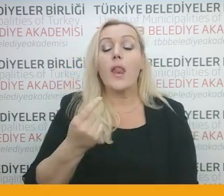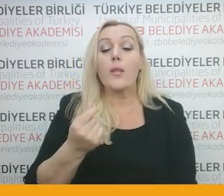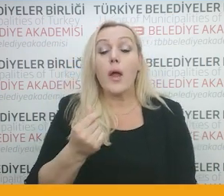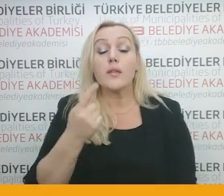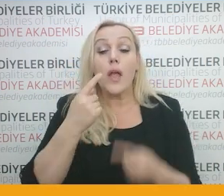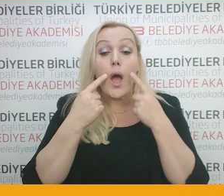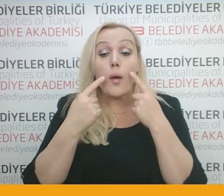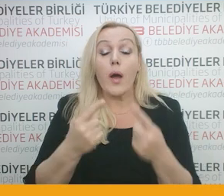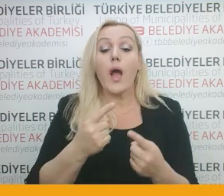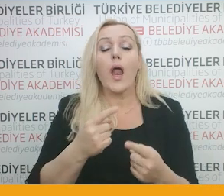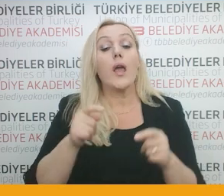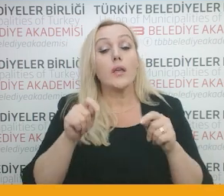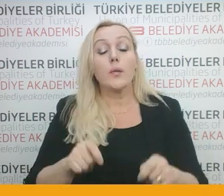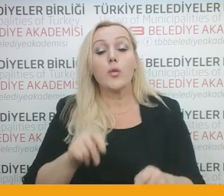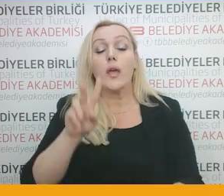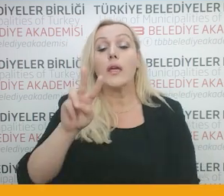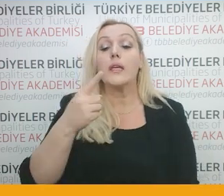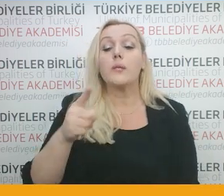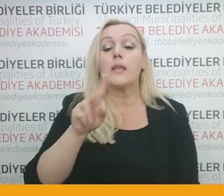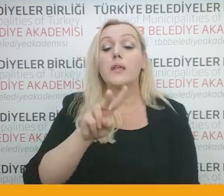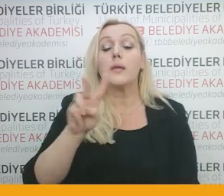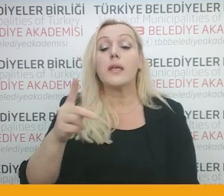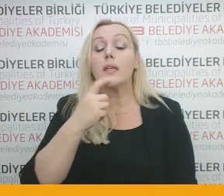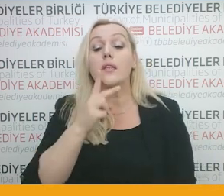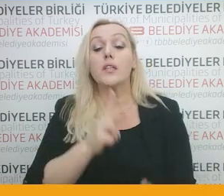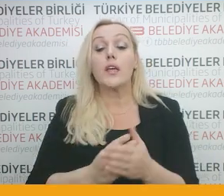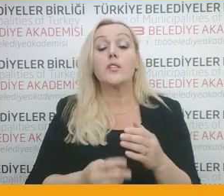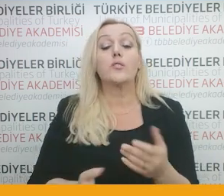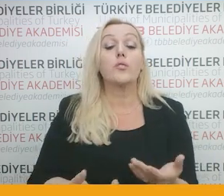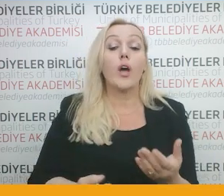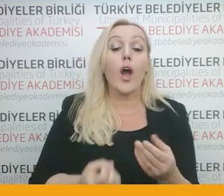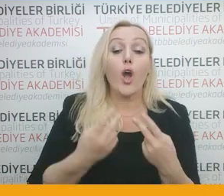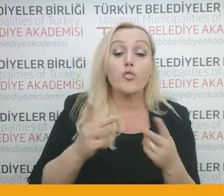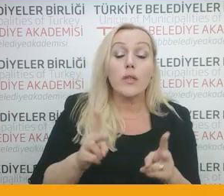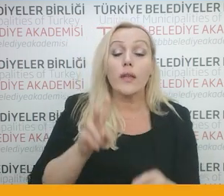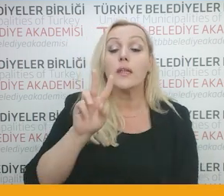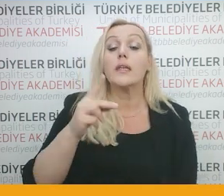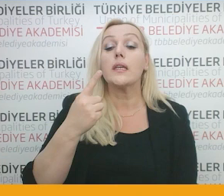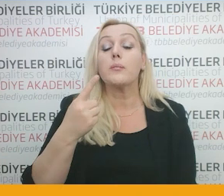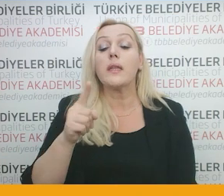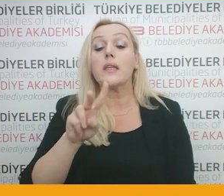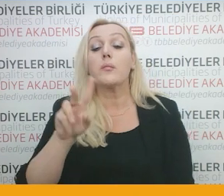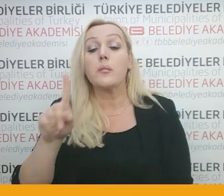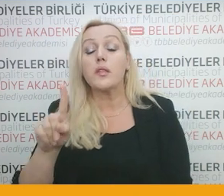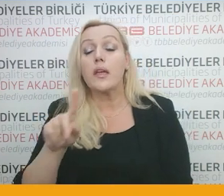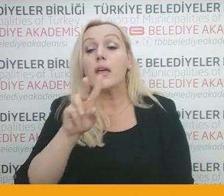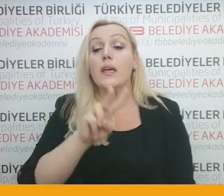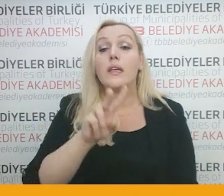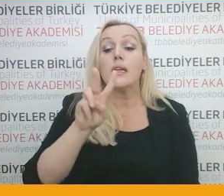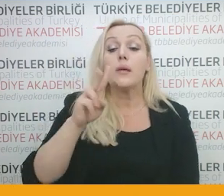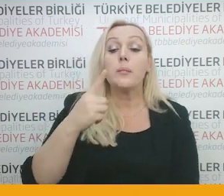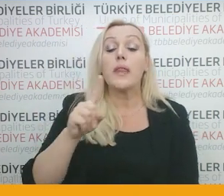hangisi? 2022 yılının kesin sonucunu aldık. Ondan önce 2021 ve